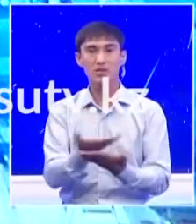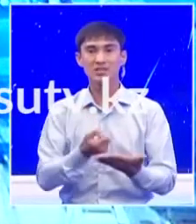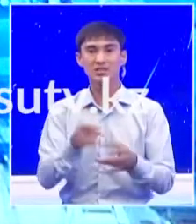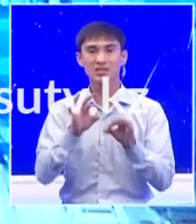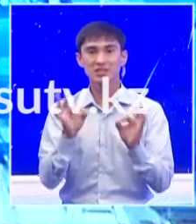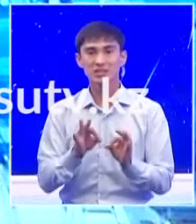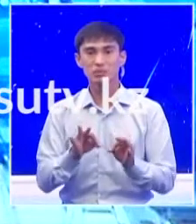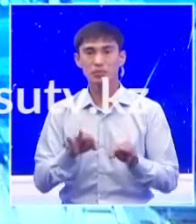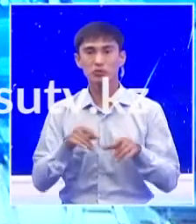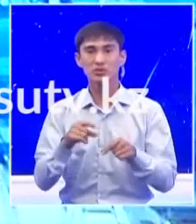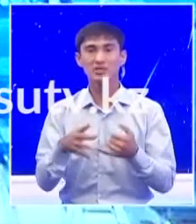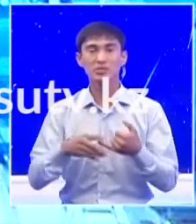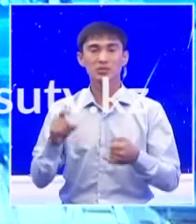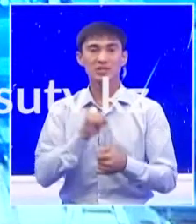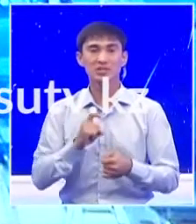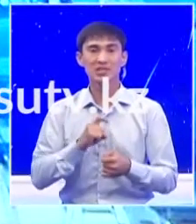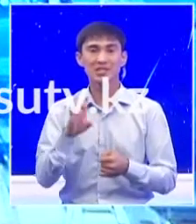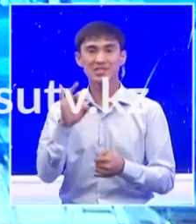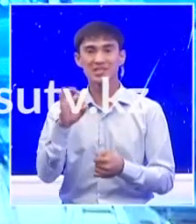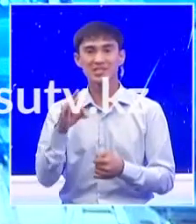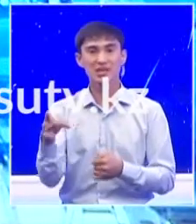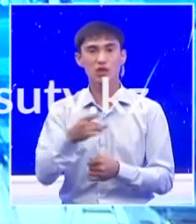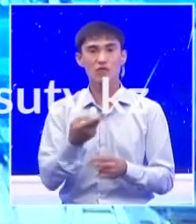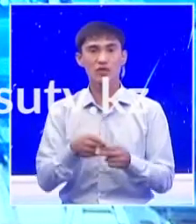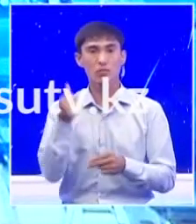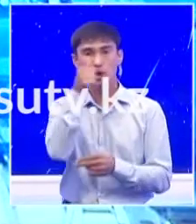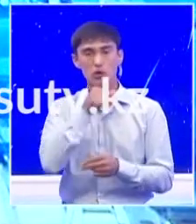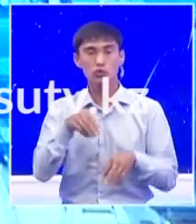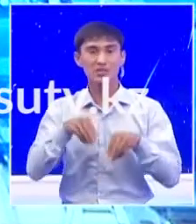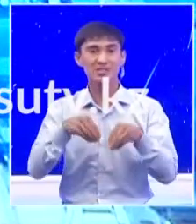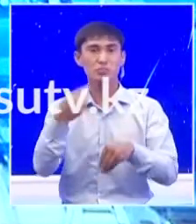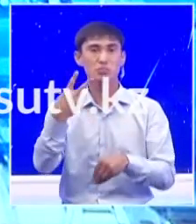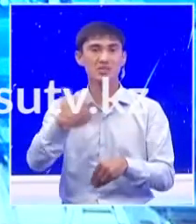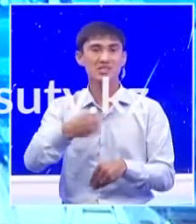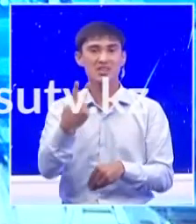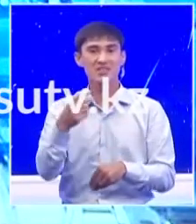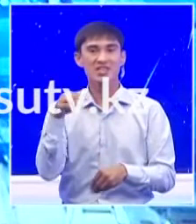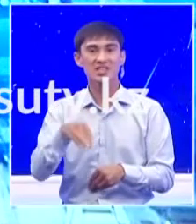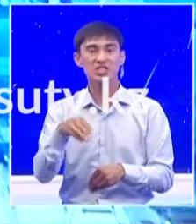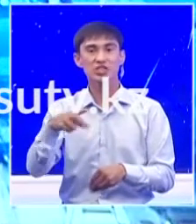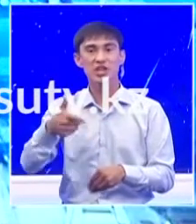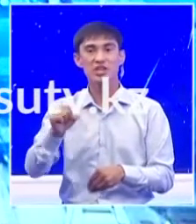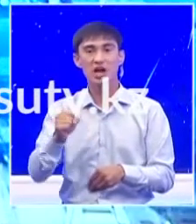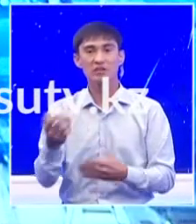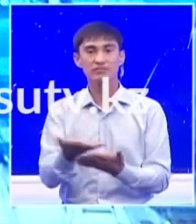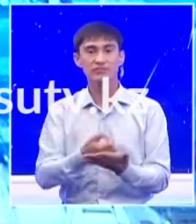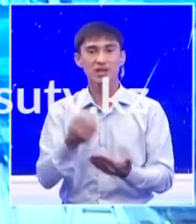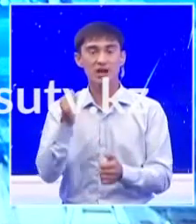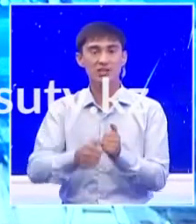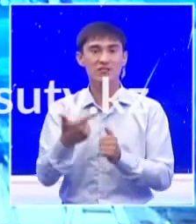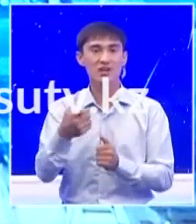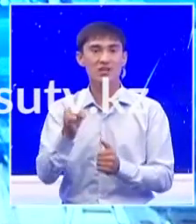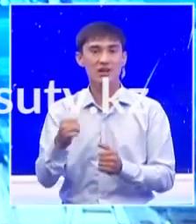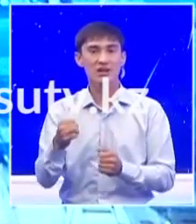страде приступили земледельцы Ескелдинского района. В этом году они засеяли 52 тысячи гектаров угодий. Из каждого гектара